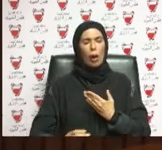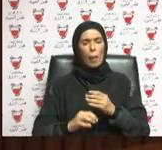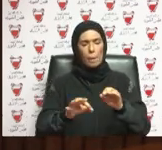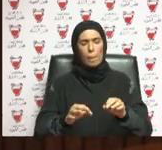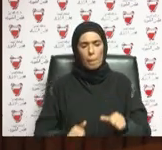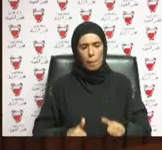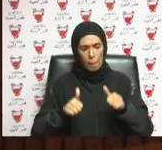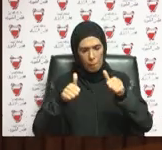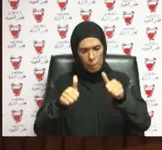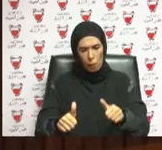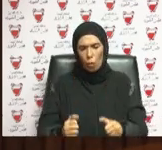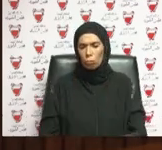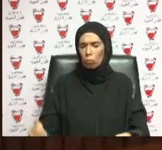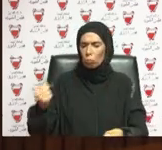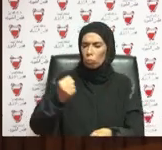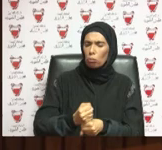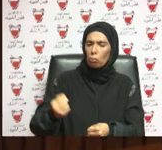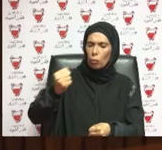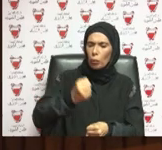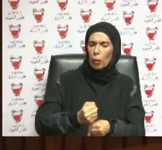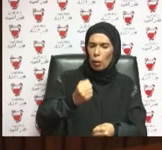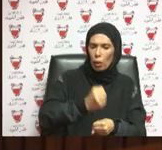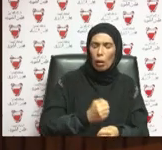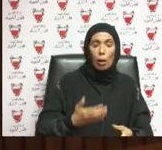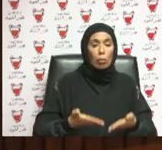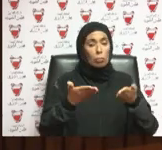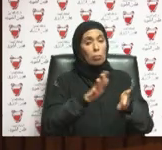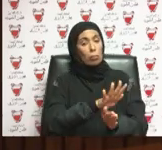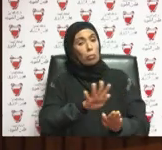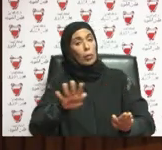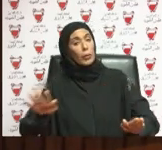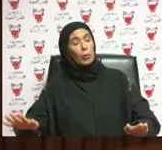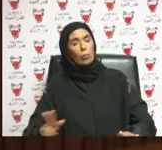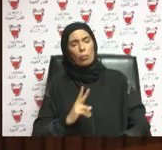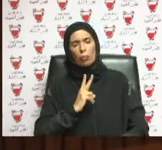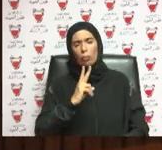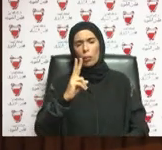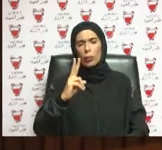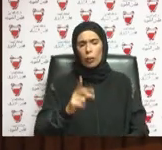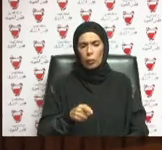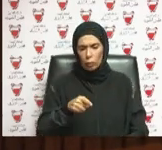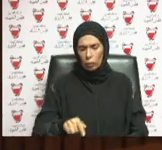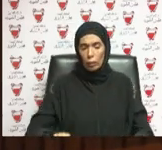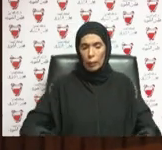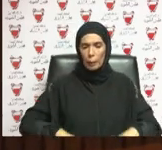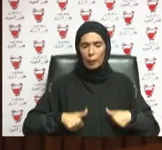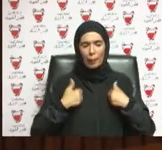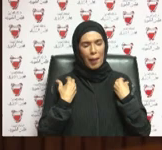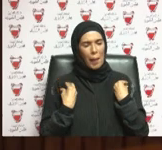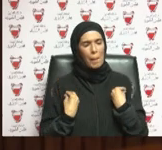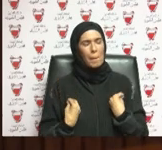والإخلاص والمثابرة في خدمة هذا الشعب، واضعاً نصب عينيه توفير حياة